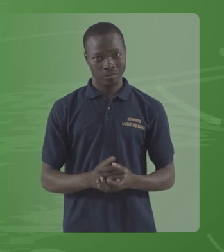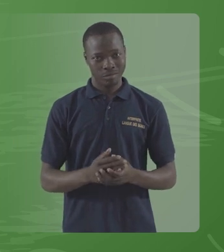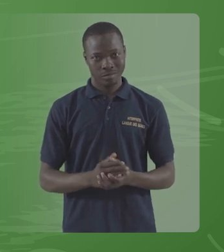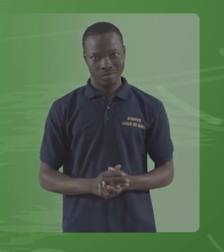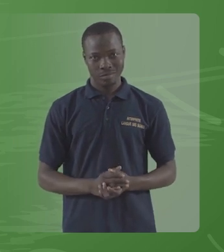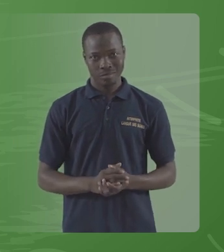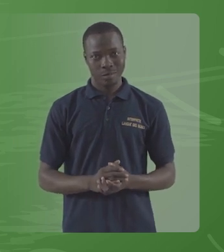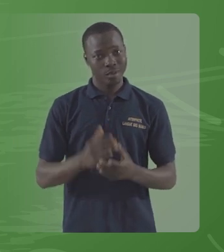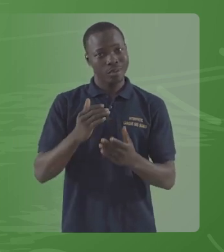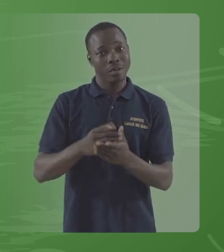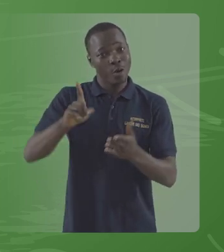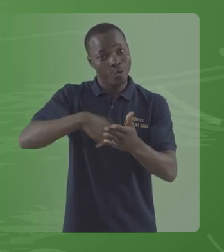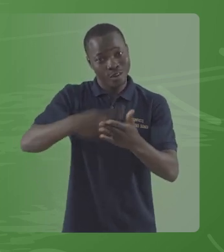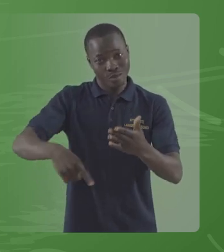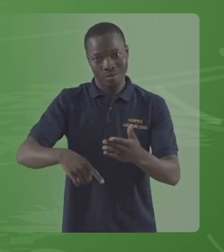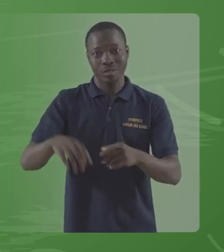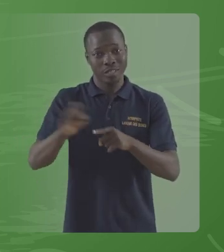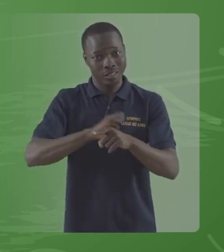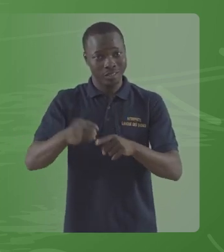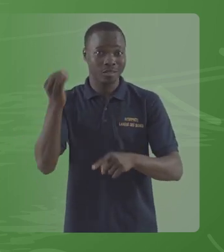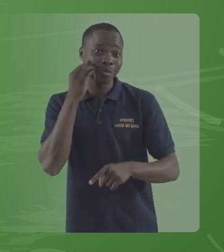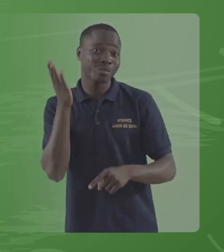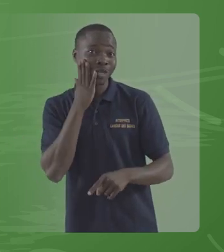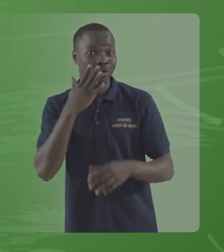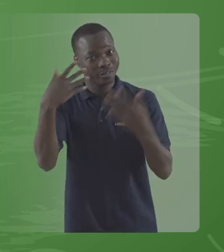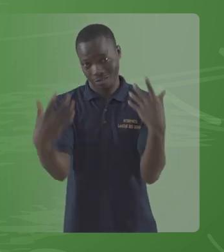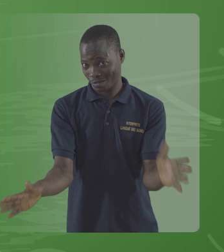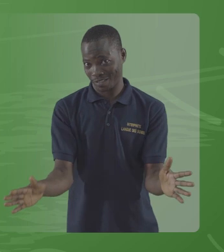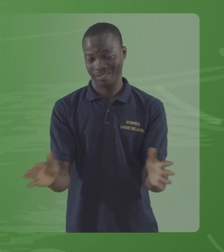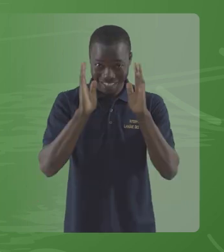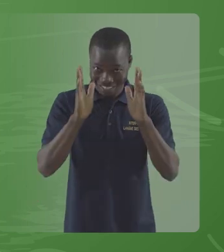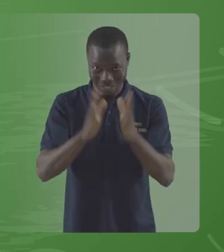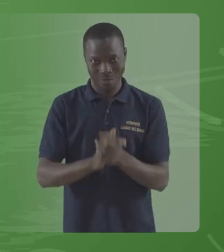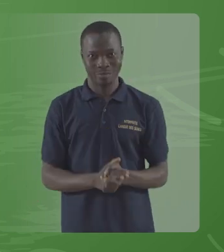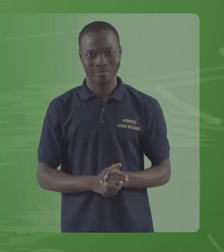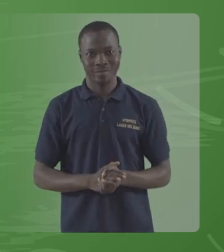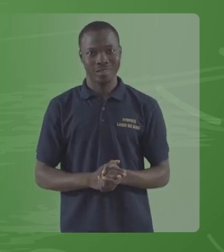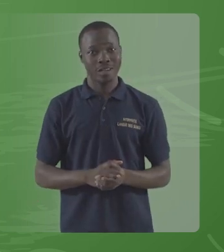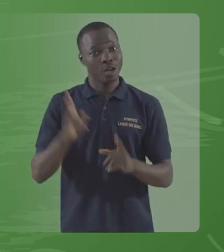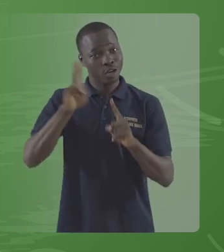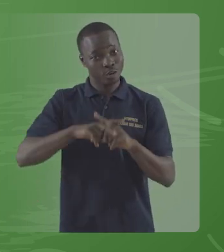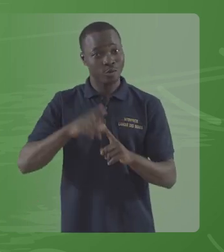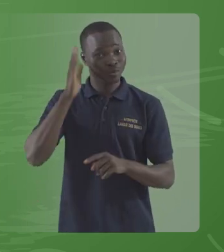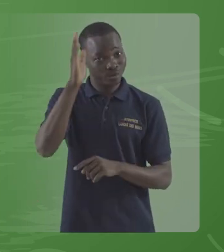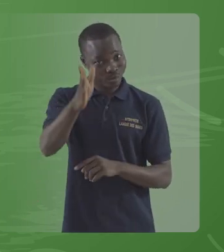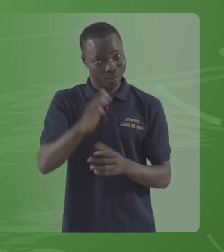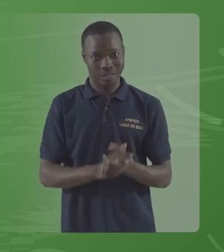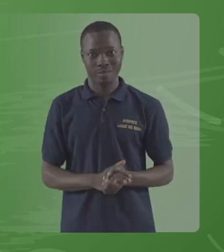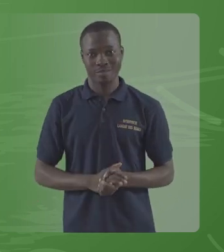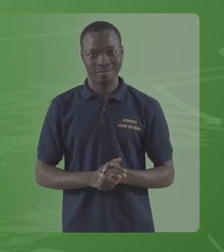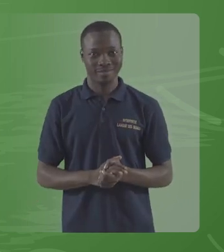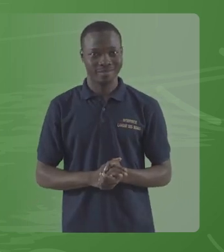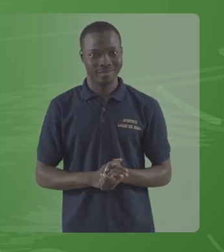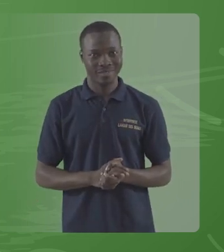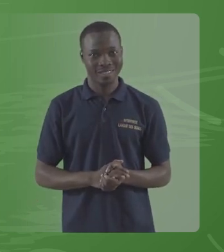ainsi prend fin la correction de l'exercice de maison. Nous nous donnons rendez-vous pour une